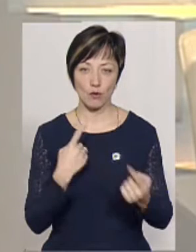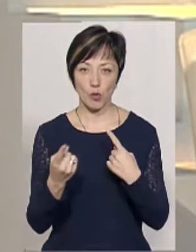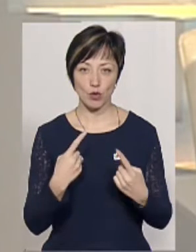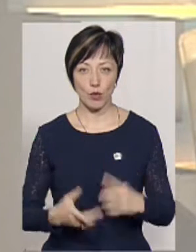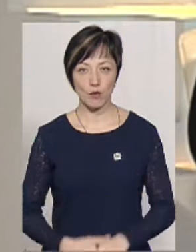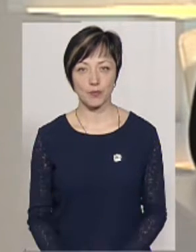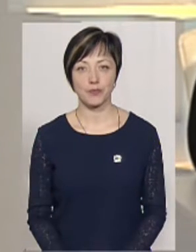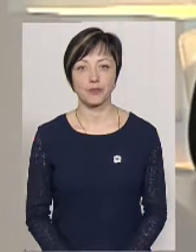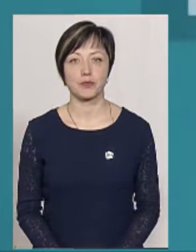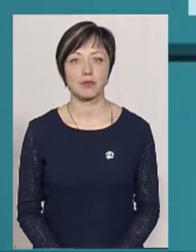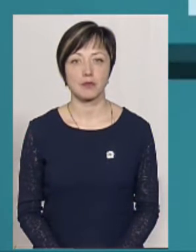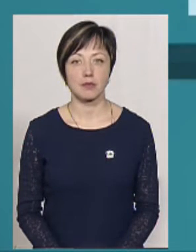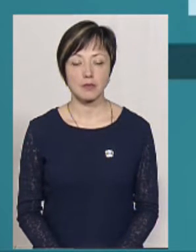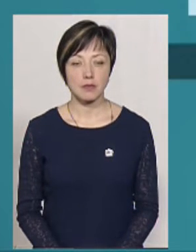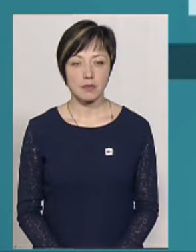продовжимо розмову.